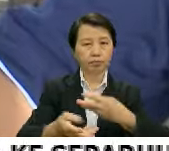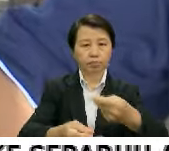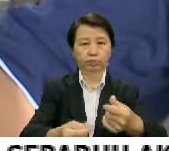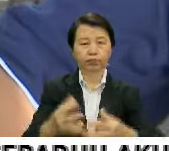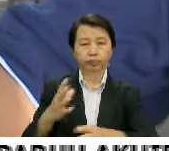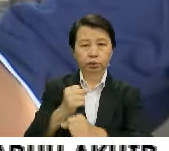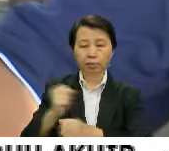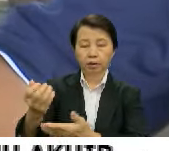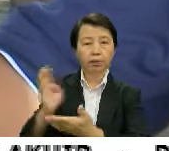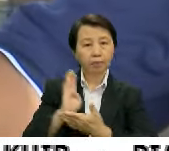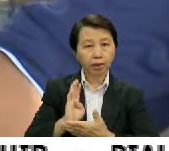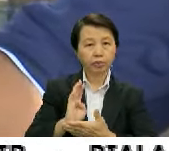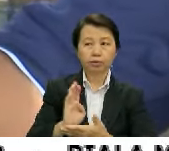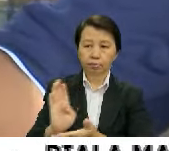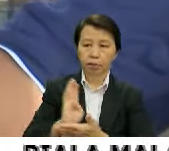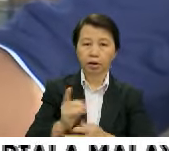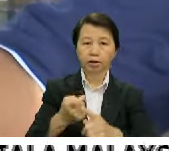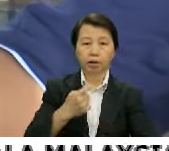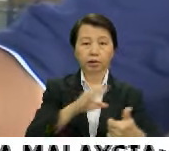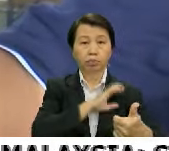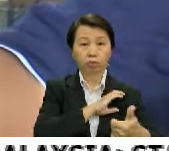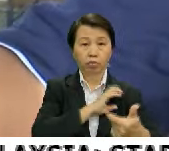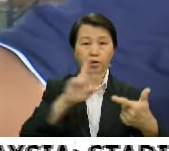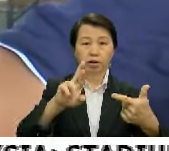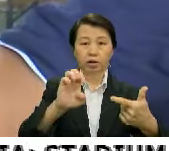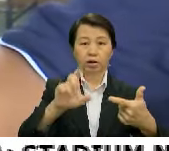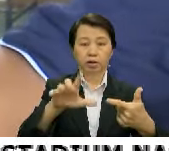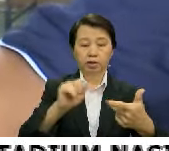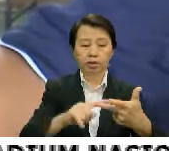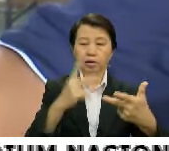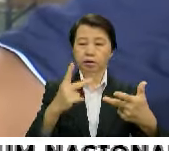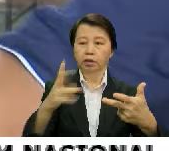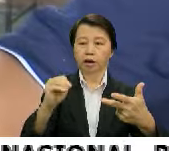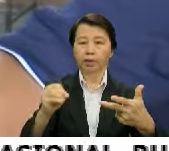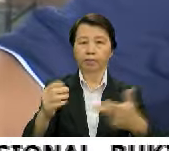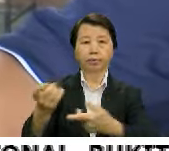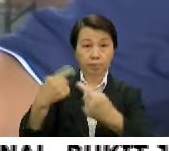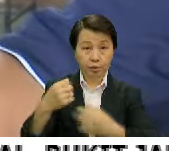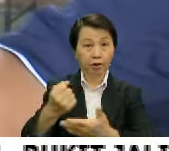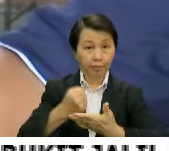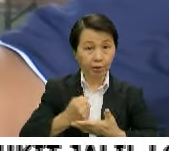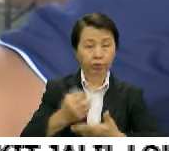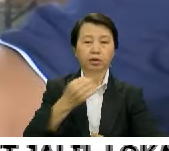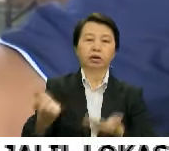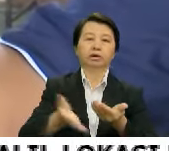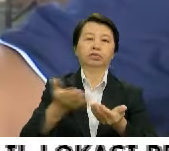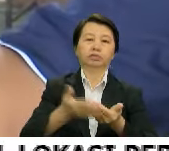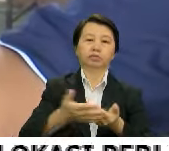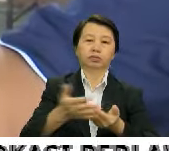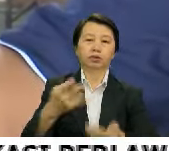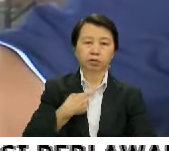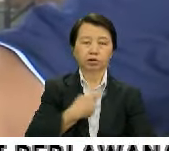mendapat bantuan kawalan daripada PDRM, Rela dan juga KKM dan memudahkanlah kita